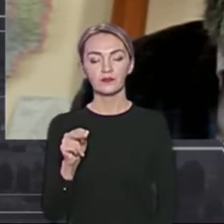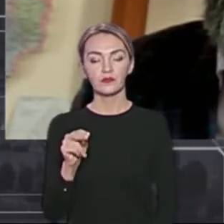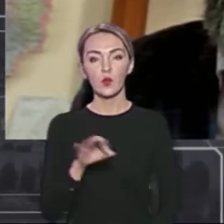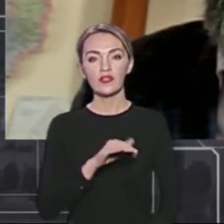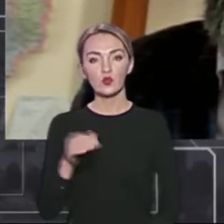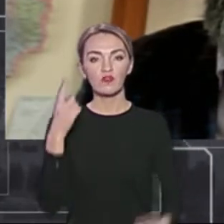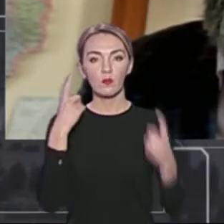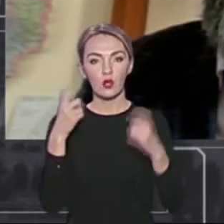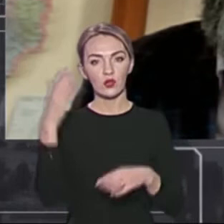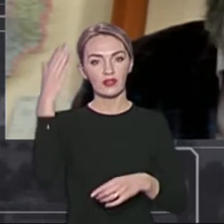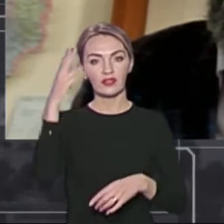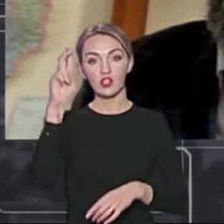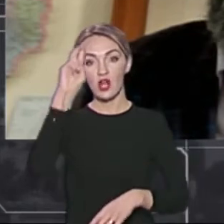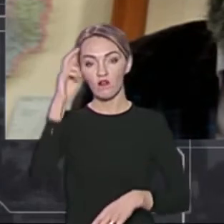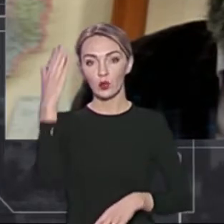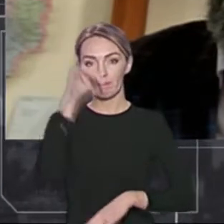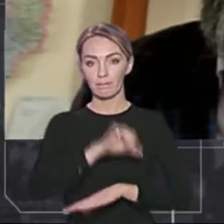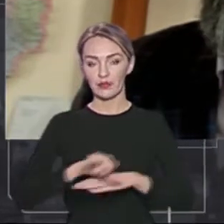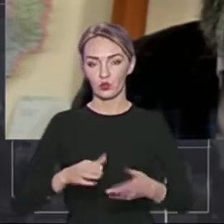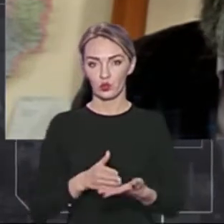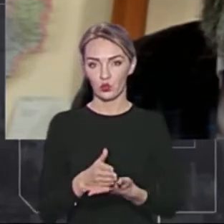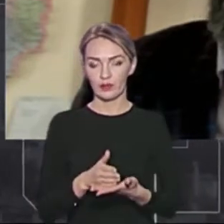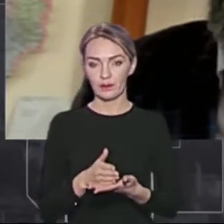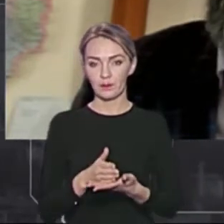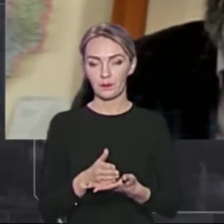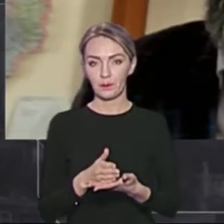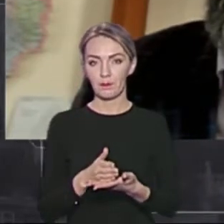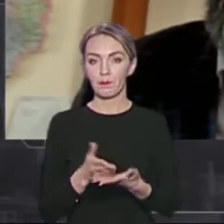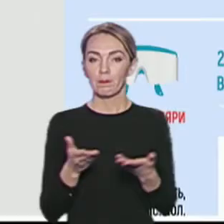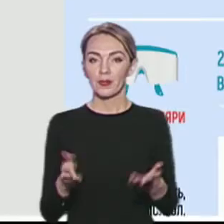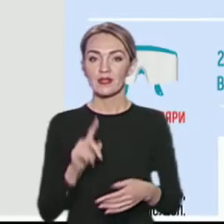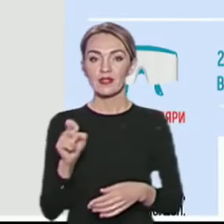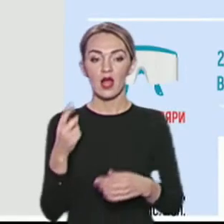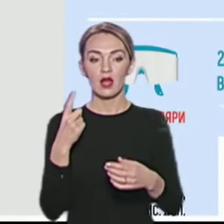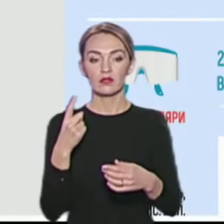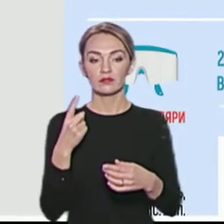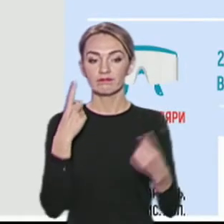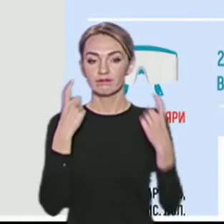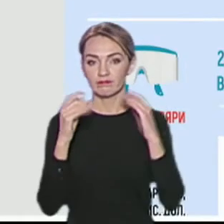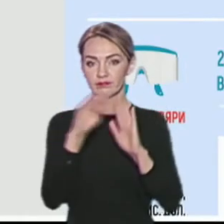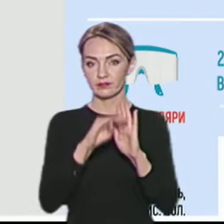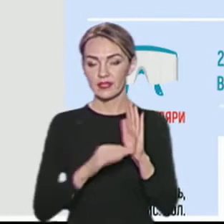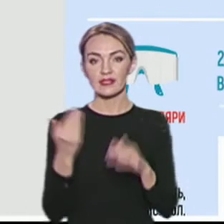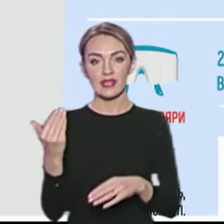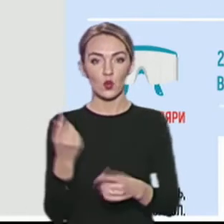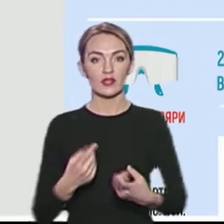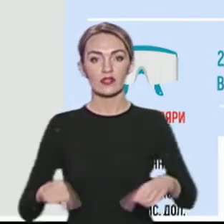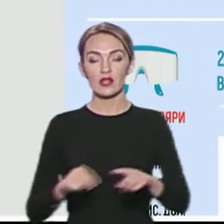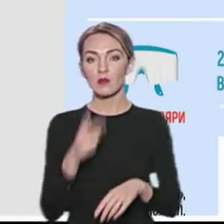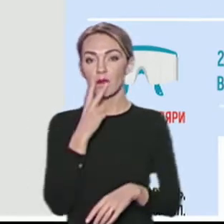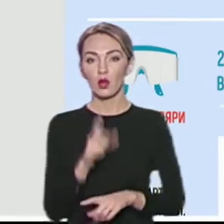митної служби. Якщо ви кажете, що не було якихось піків, то от за інфографікою цієї організації я бачу,